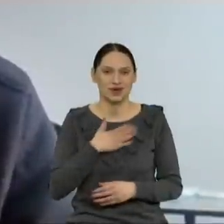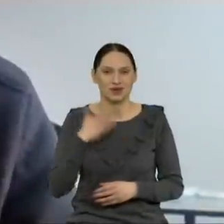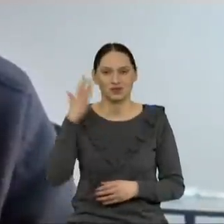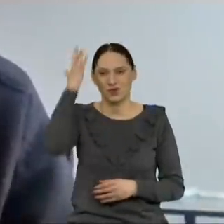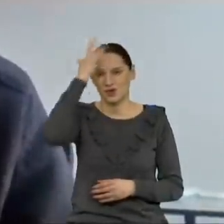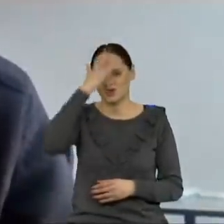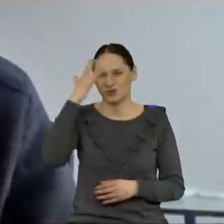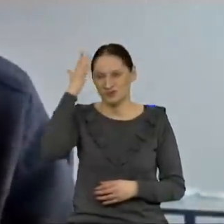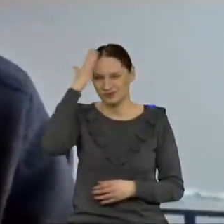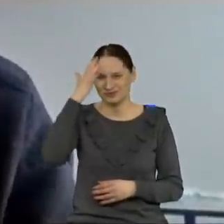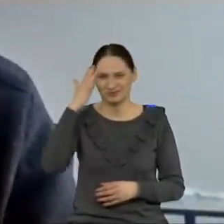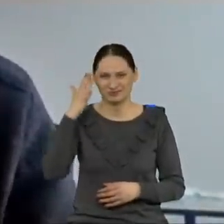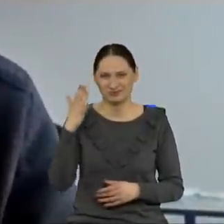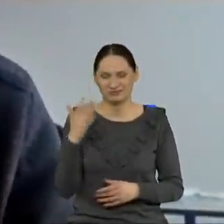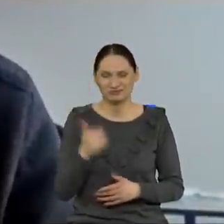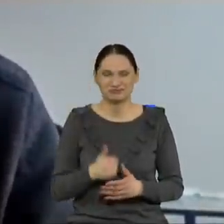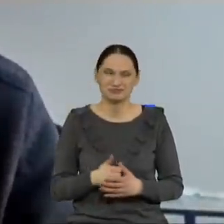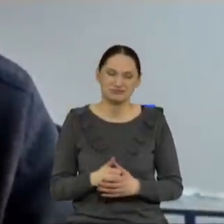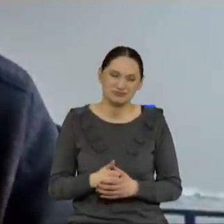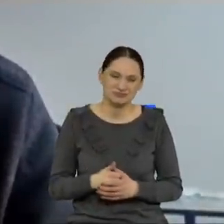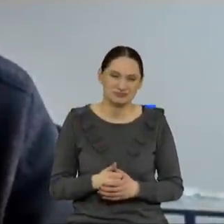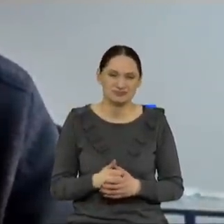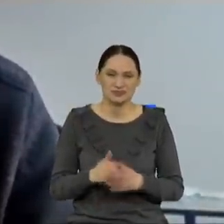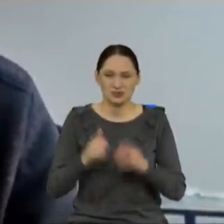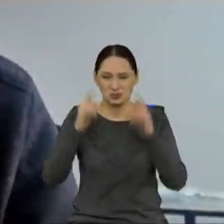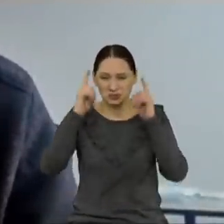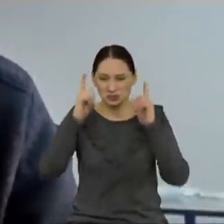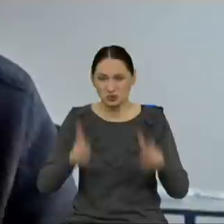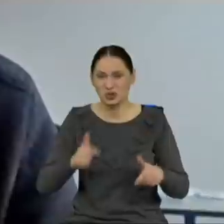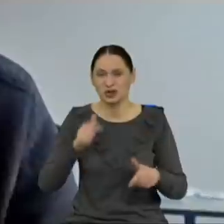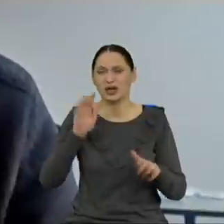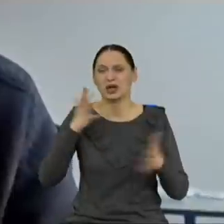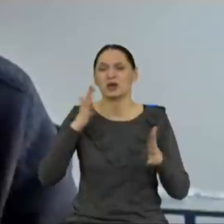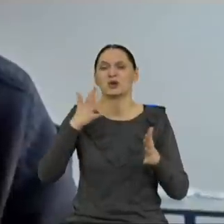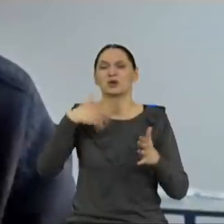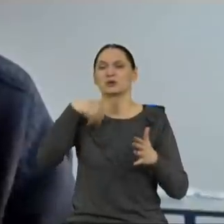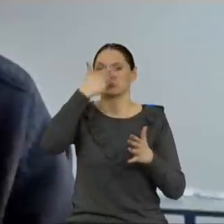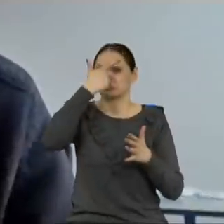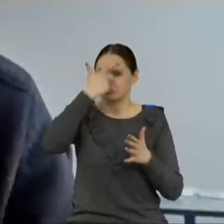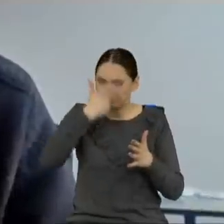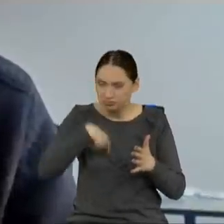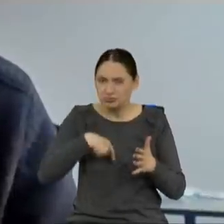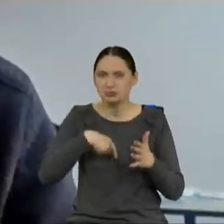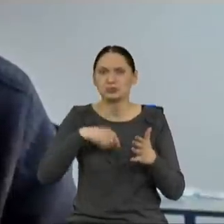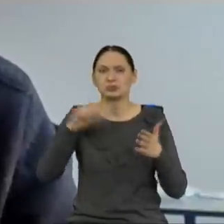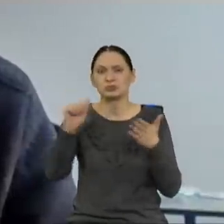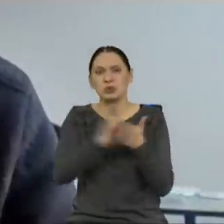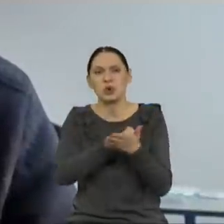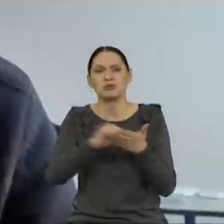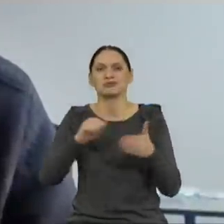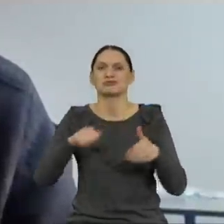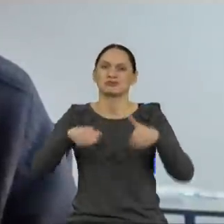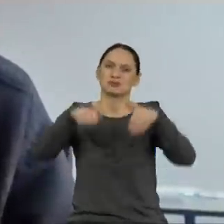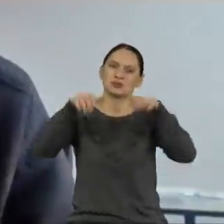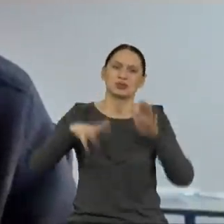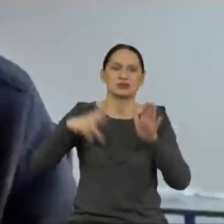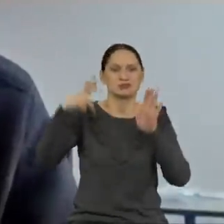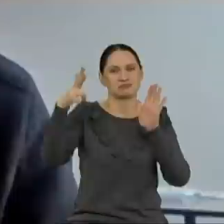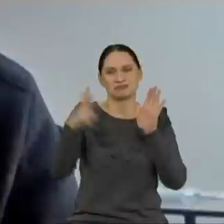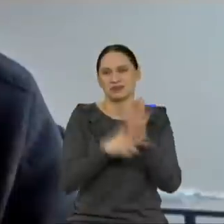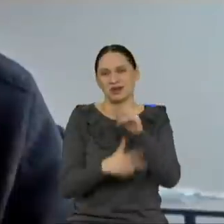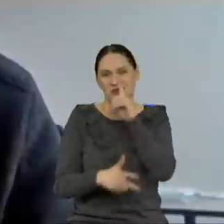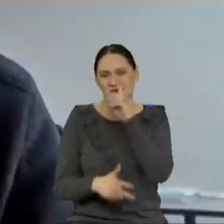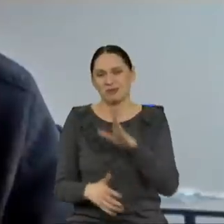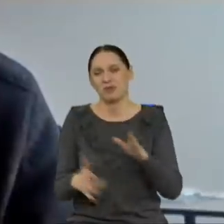nedrįščiau galvoti, kad apskritai bus priimtas labai rimtas dokumentas, jeigu ir susitars, tai susitars dėl